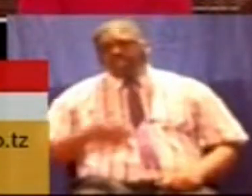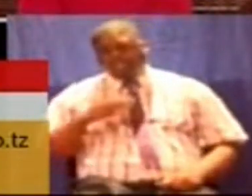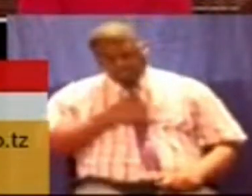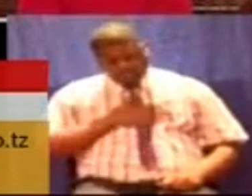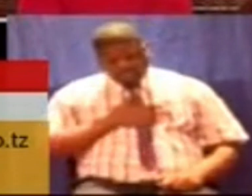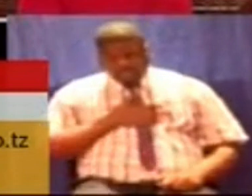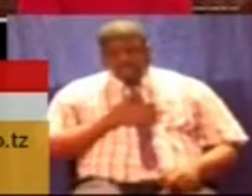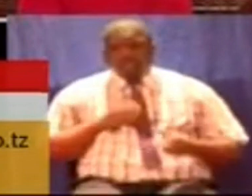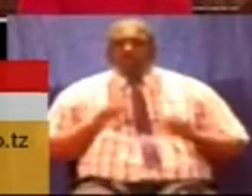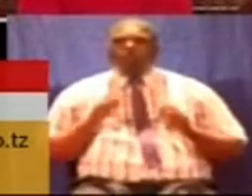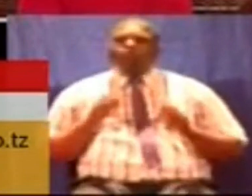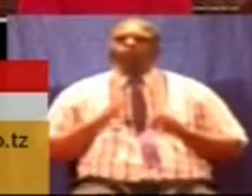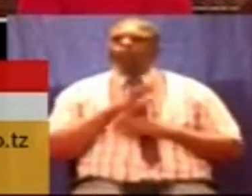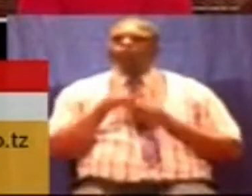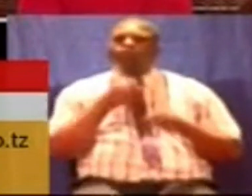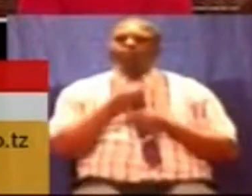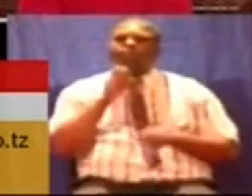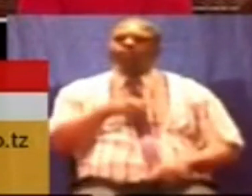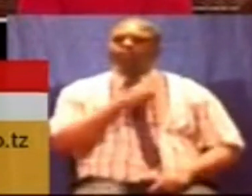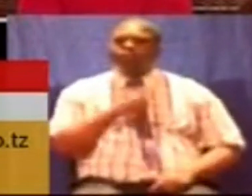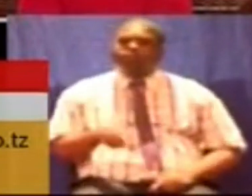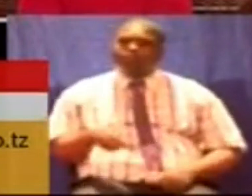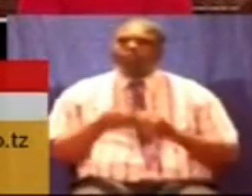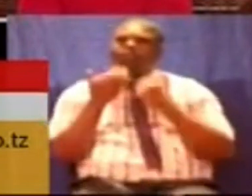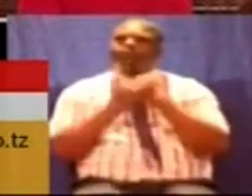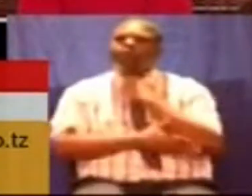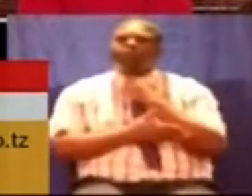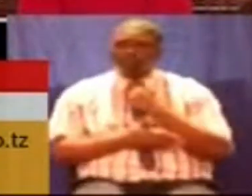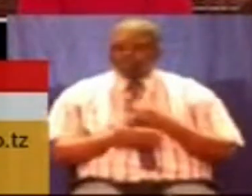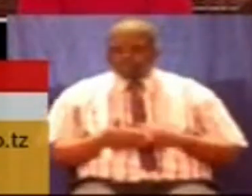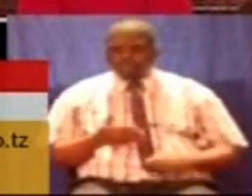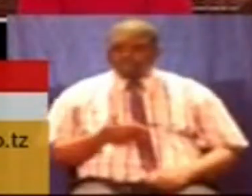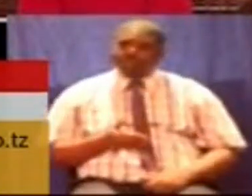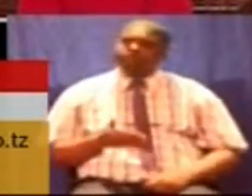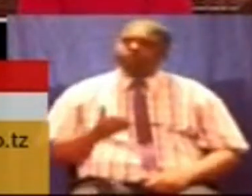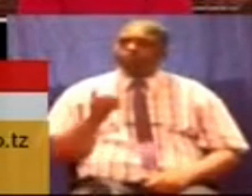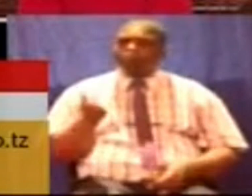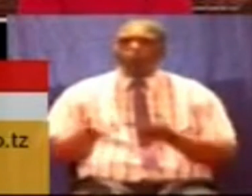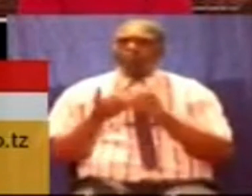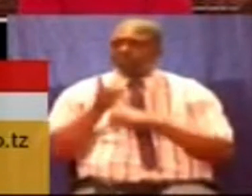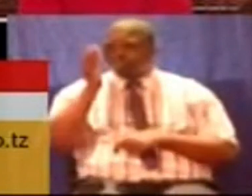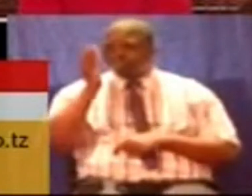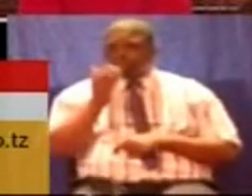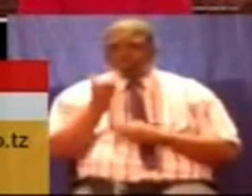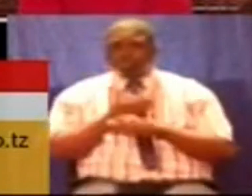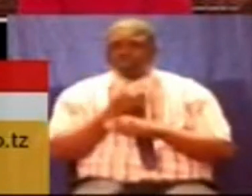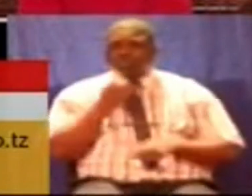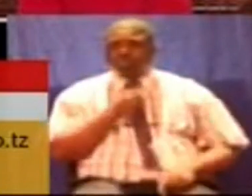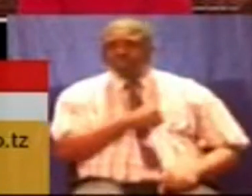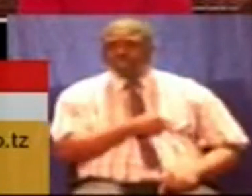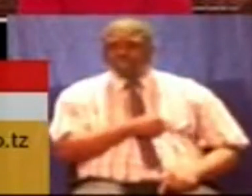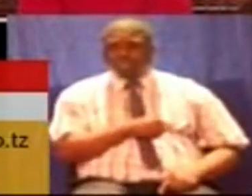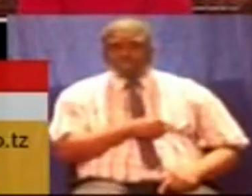Mwenyezi Mungu. Na wote walionifanya maovu na wasamei kwa uwezo wa Mwenyezi Mungu. Baada ya kusema haya, Mheshimiwa